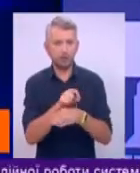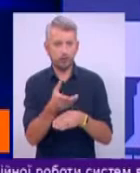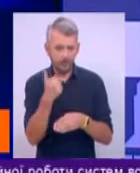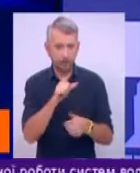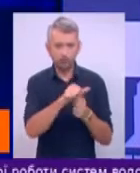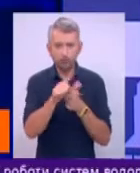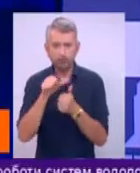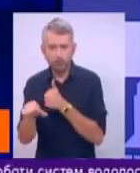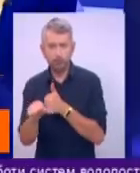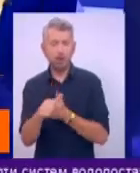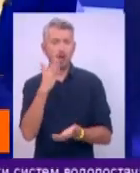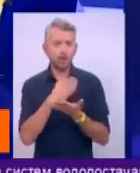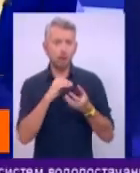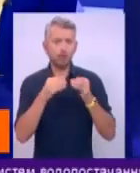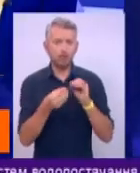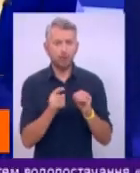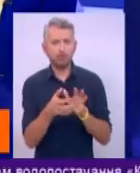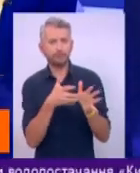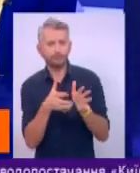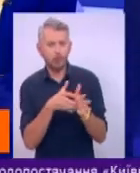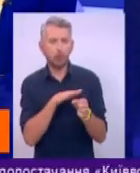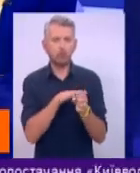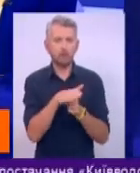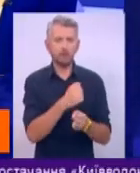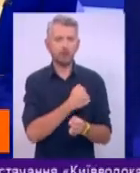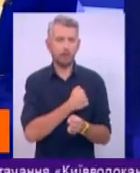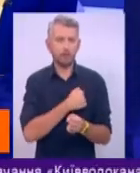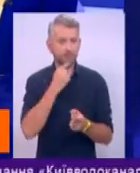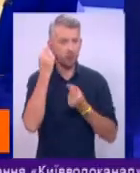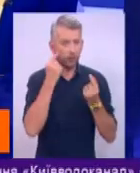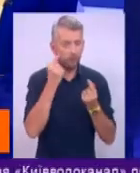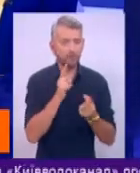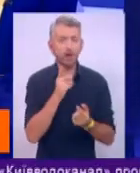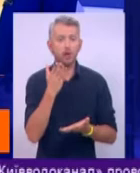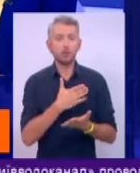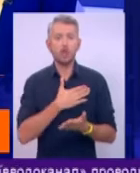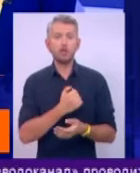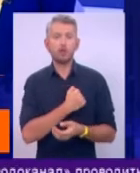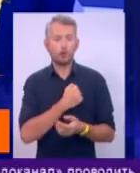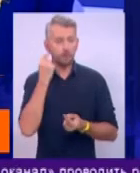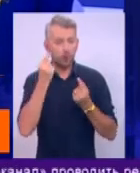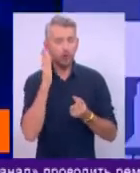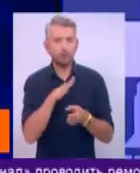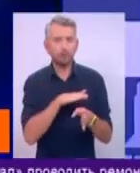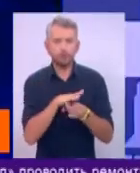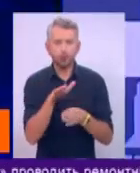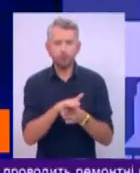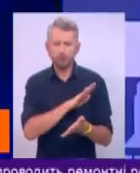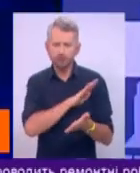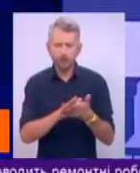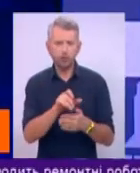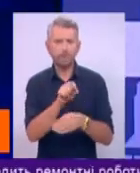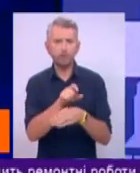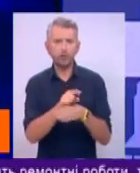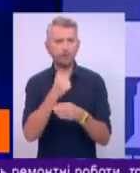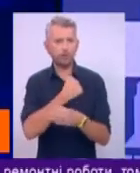розподілимо. Да, є проблема, що недокомплектація військовими психологами. Але якщо наші військові психологи будуть виконувати суто функції